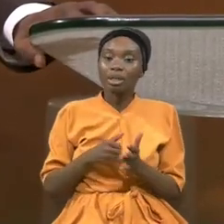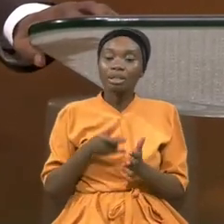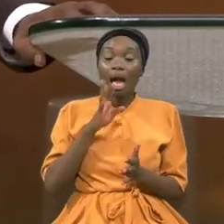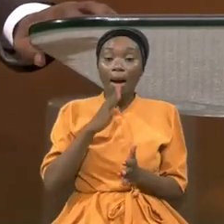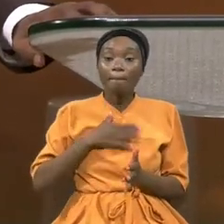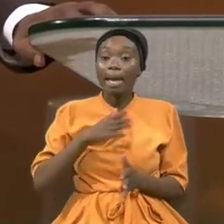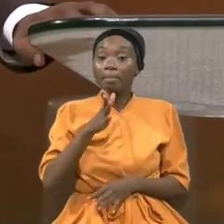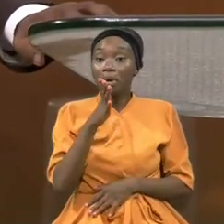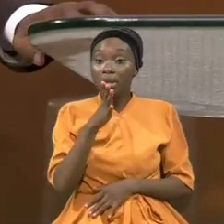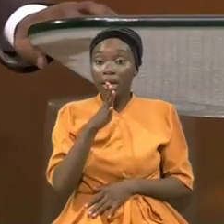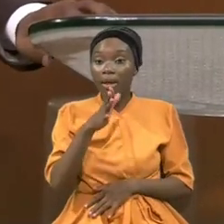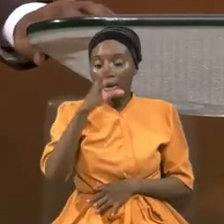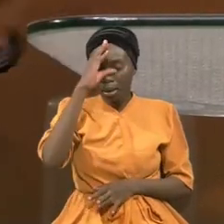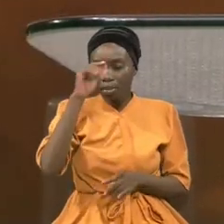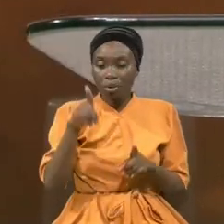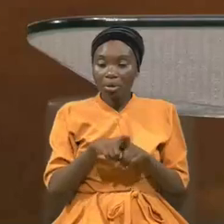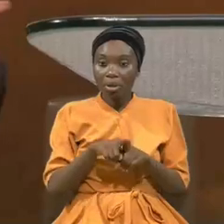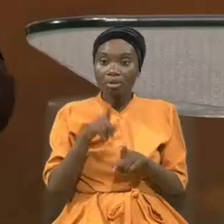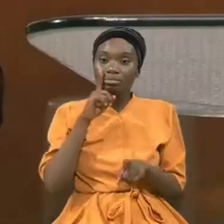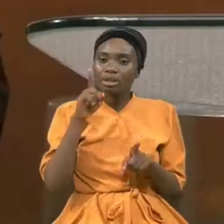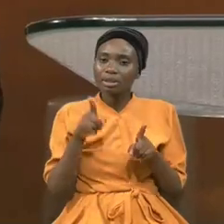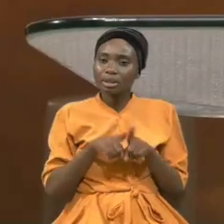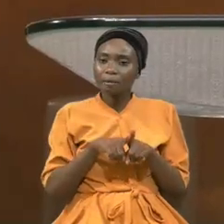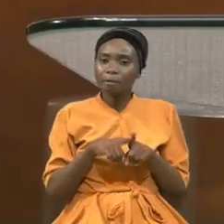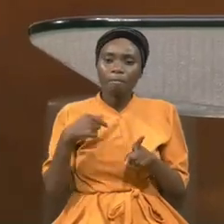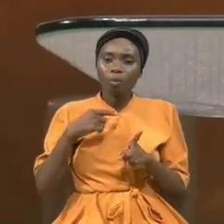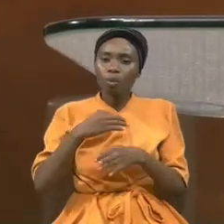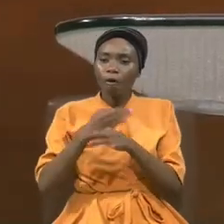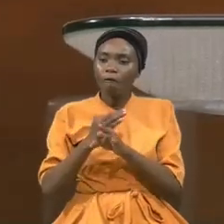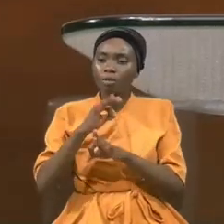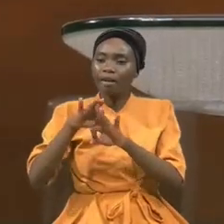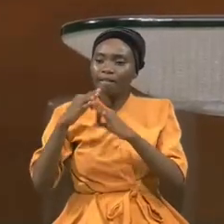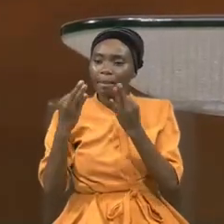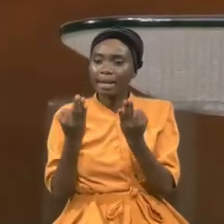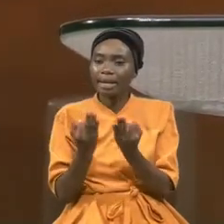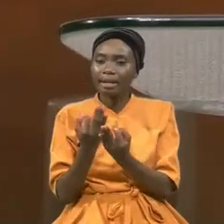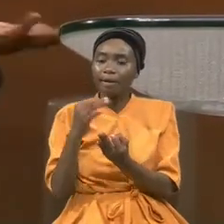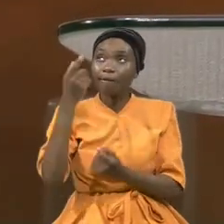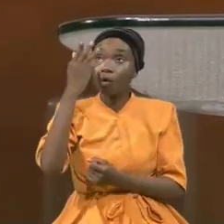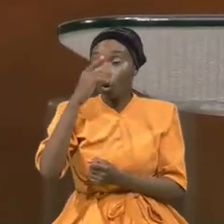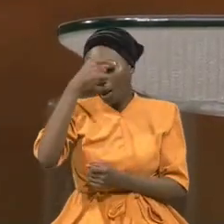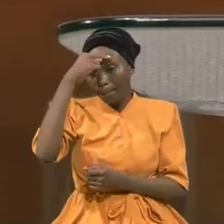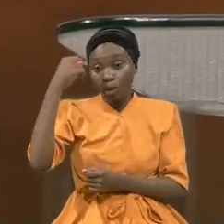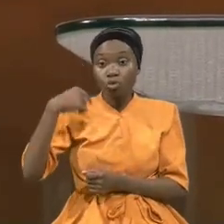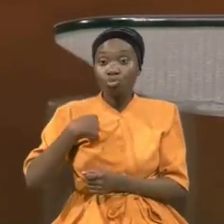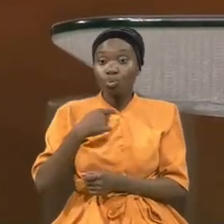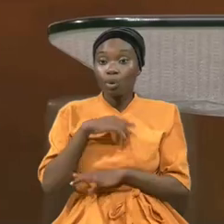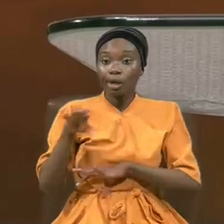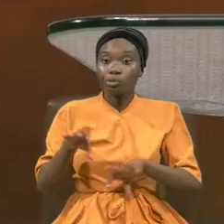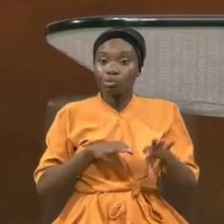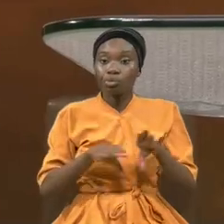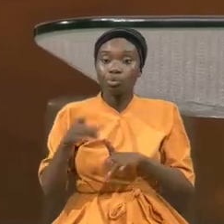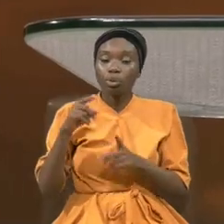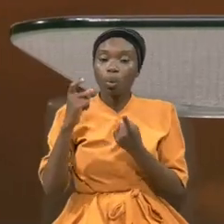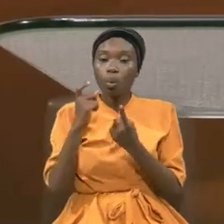ma mère, mes frères et mes sœurs. Nous formons la famille de Dieu parce que nous pratiquons